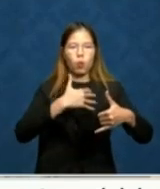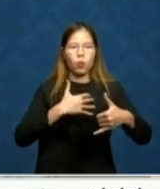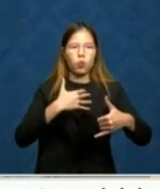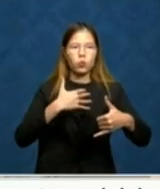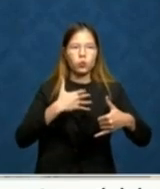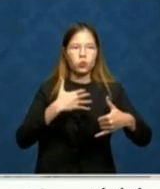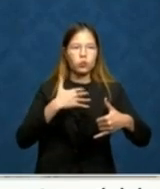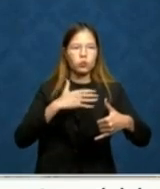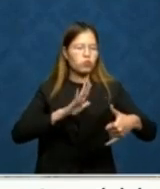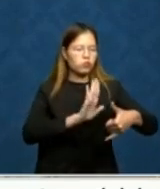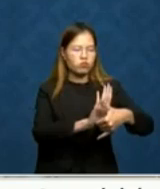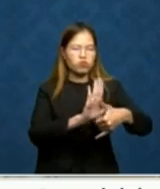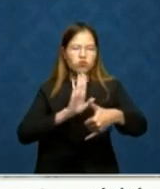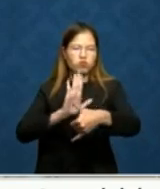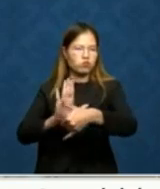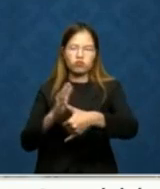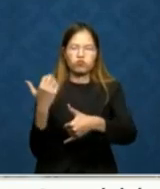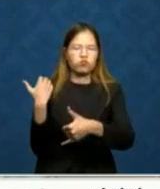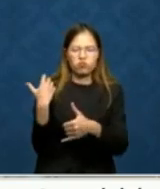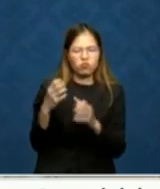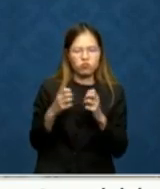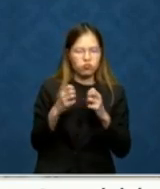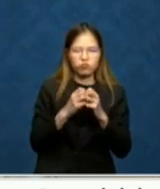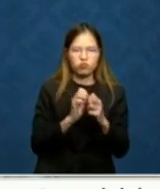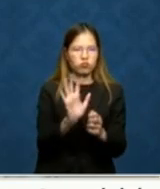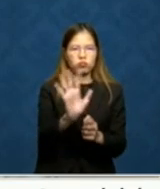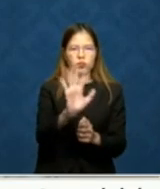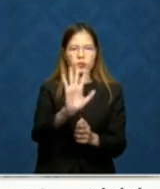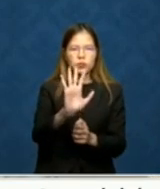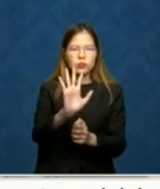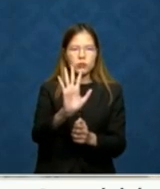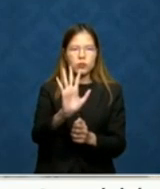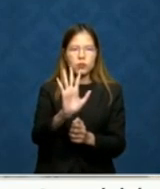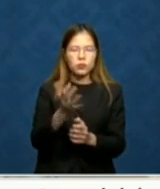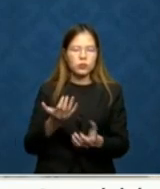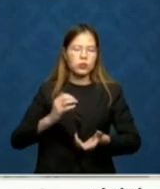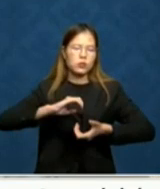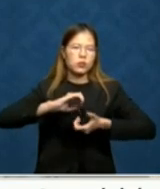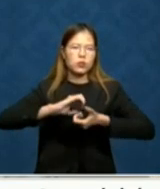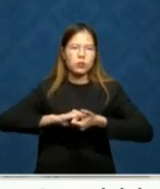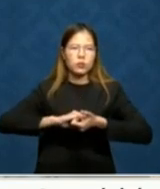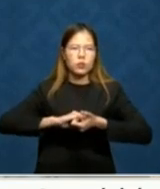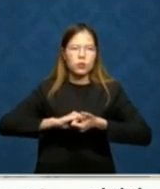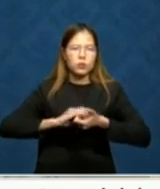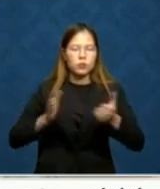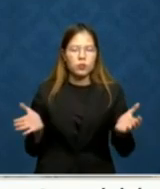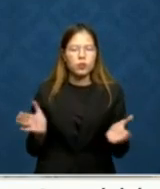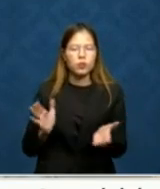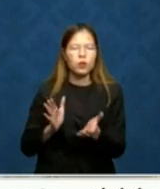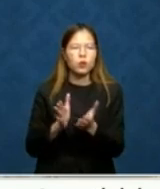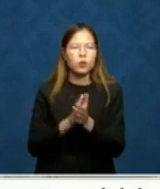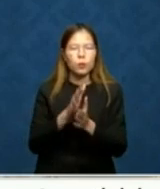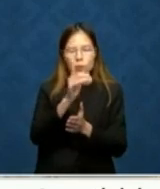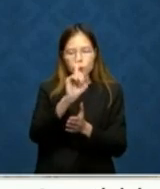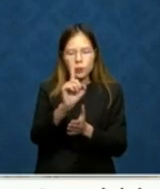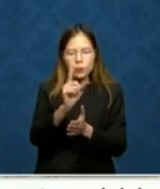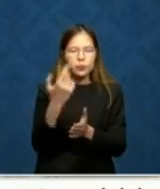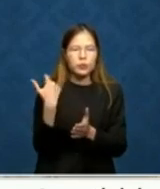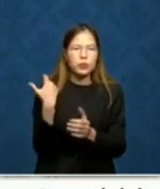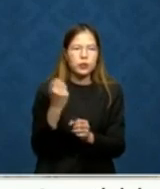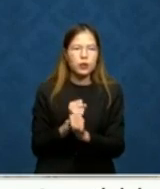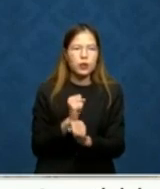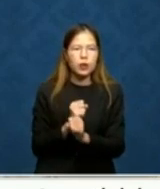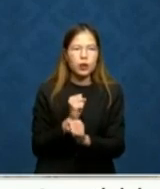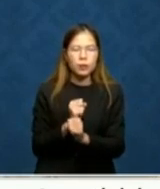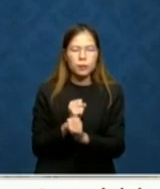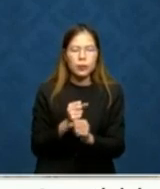ธิในร่างกายของแต่ละคนนั้นจะล่วงละเมิดมิได้และขอให้พวกเราสร้างฉันทามติร่วมกันในการ ยืนหยัดเป็นสัญลักษณ์ค่ะว่